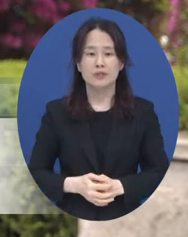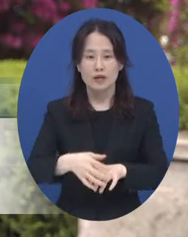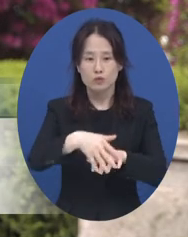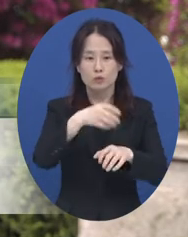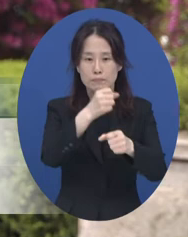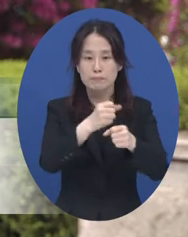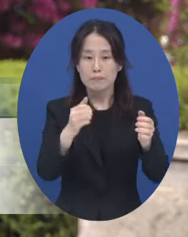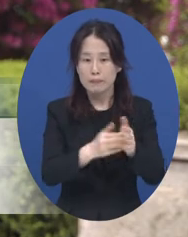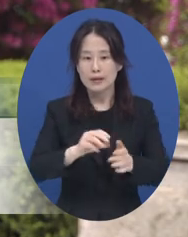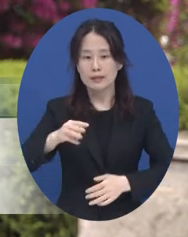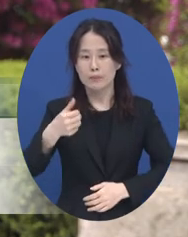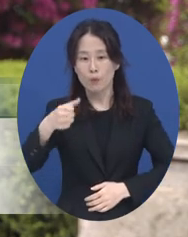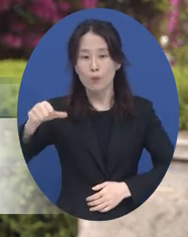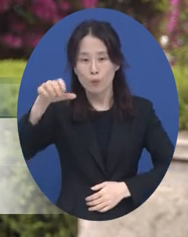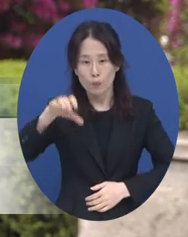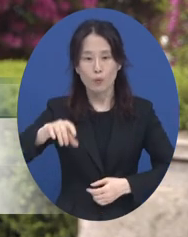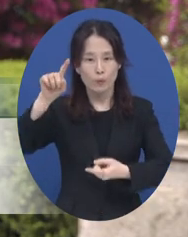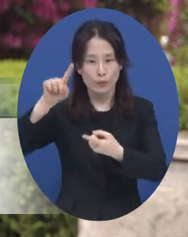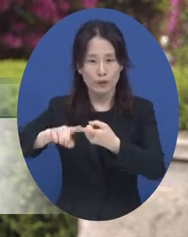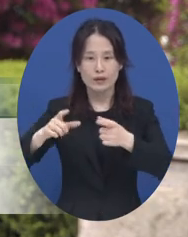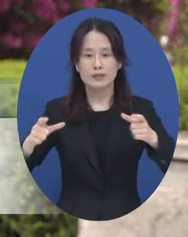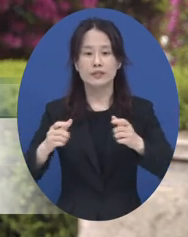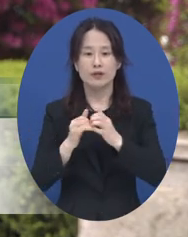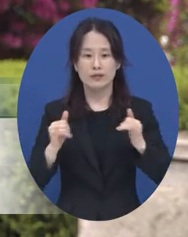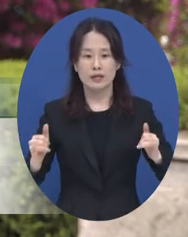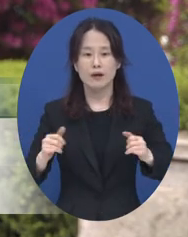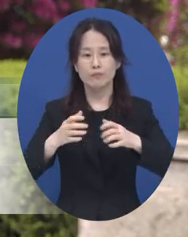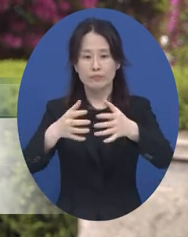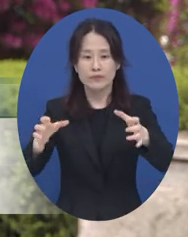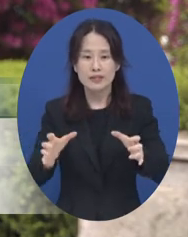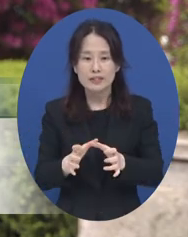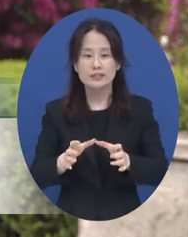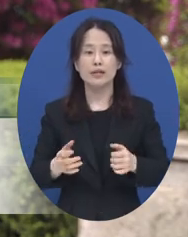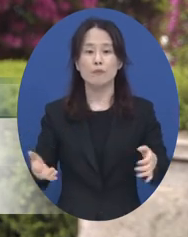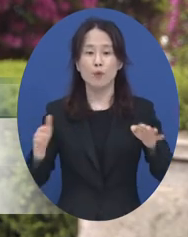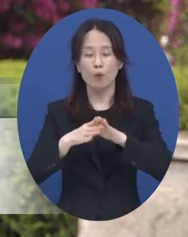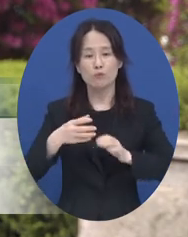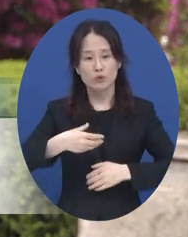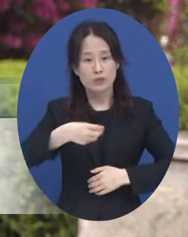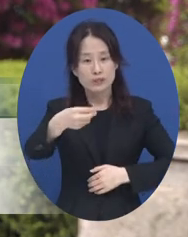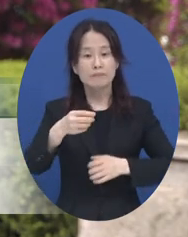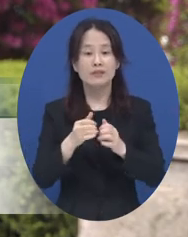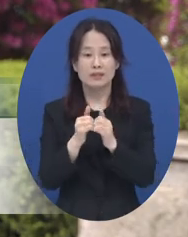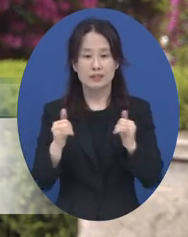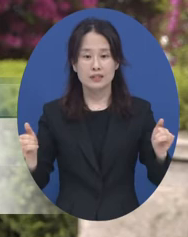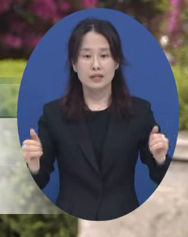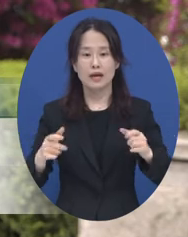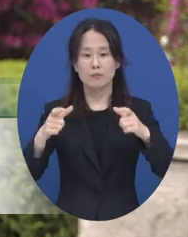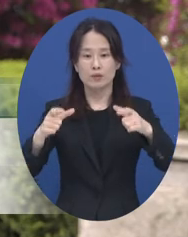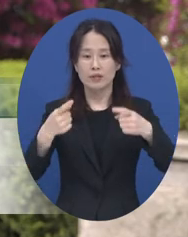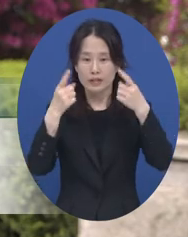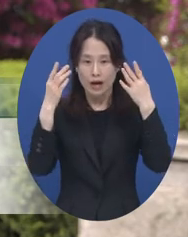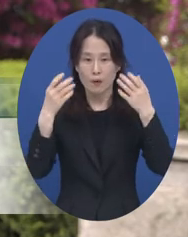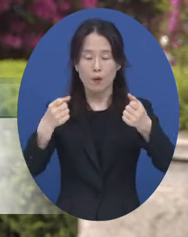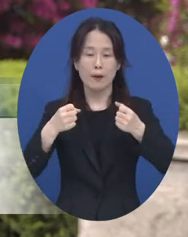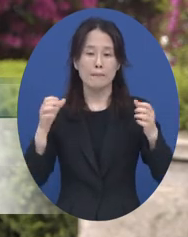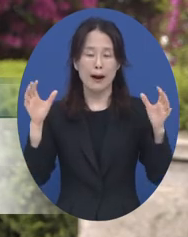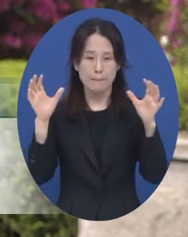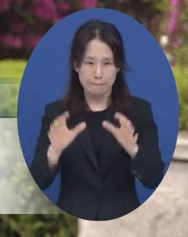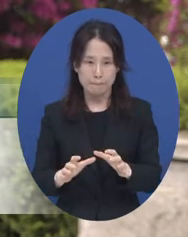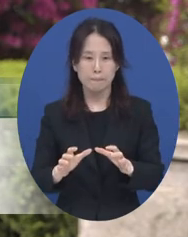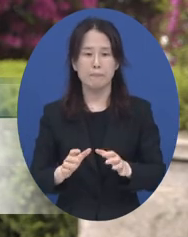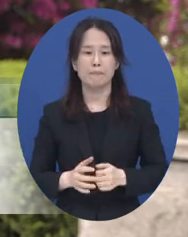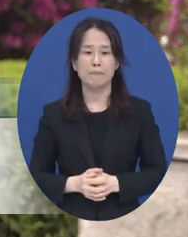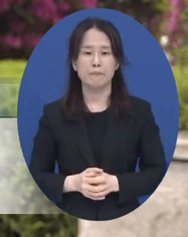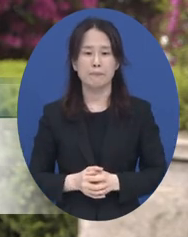조직화가 된 305 개서 에 대해서 지역 주민 및 단체 아 걸 어 건물 임대 2 지역대 어가